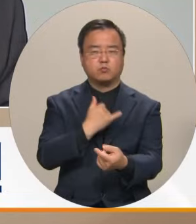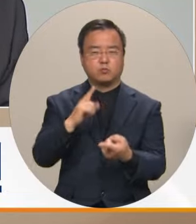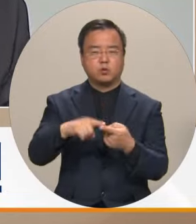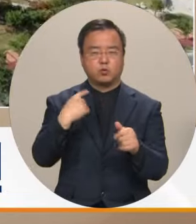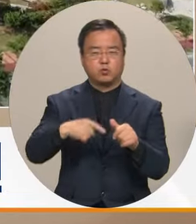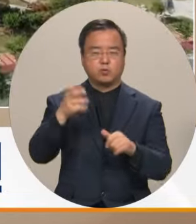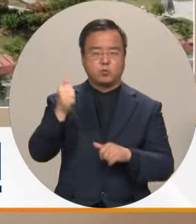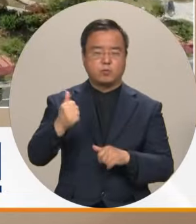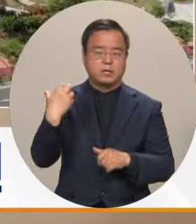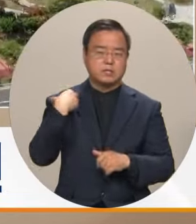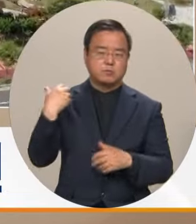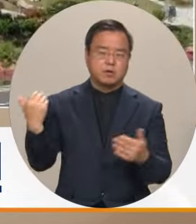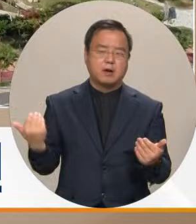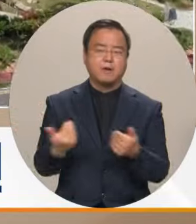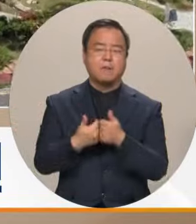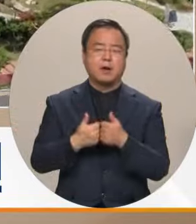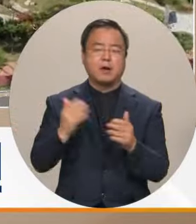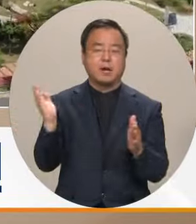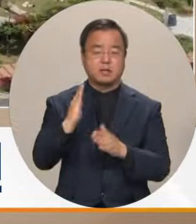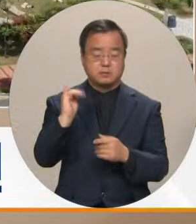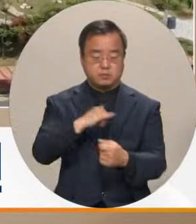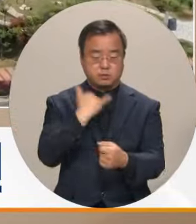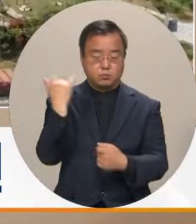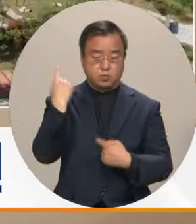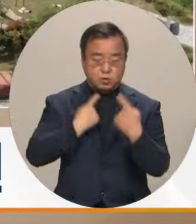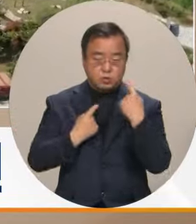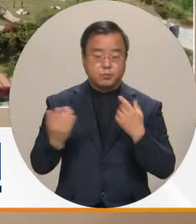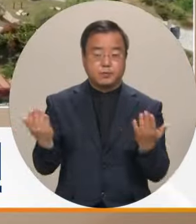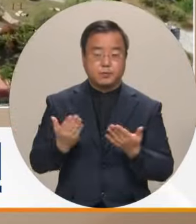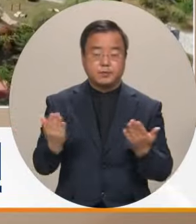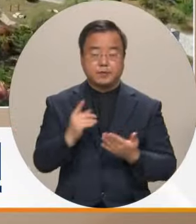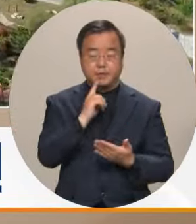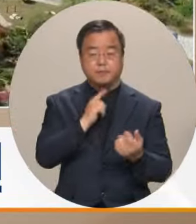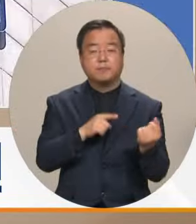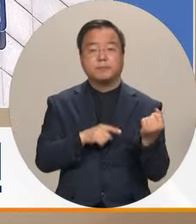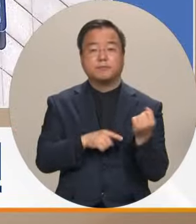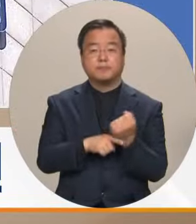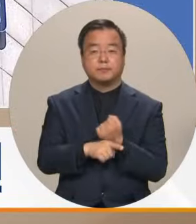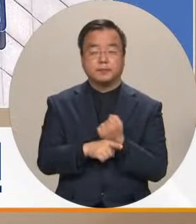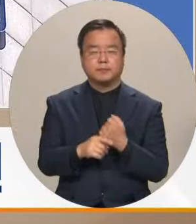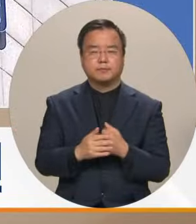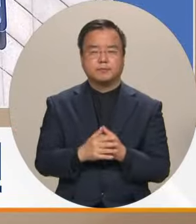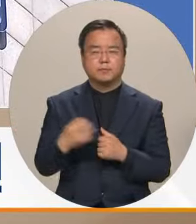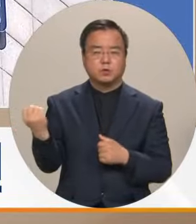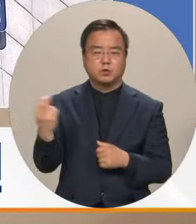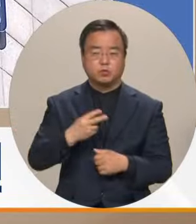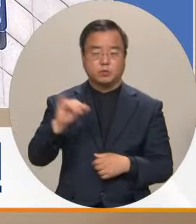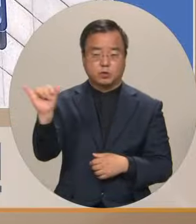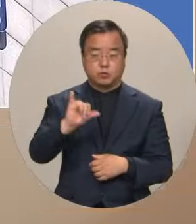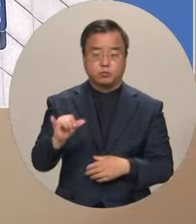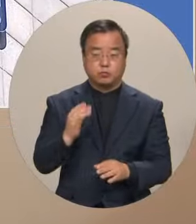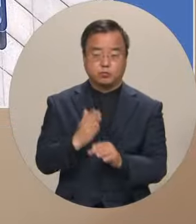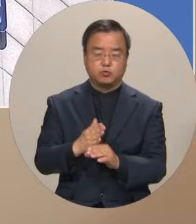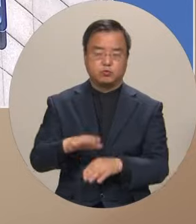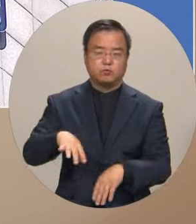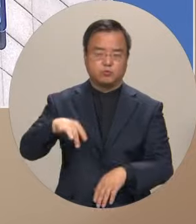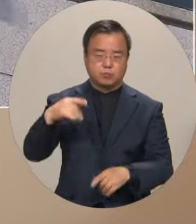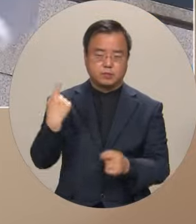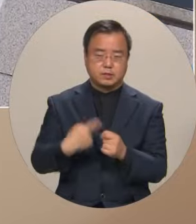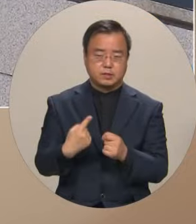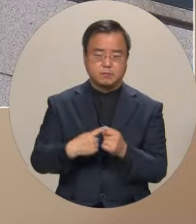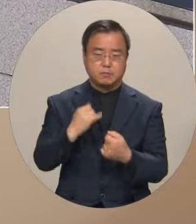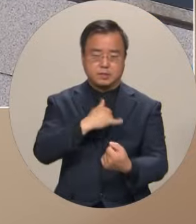반하고 또 학생들의 인권을 침해한다는 판단에 따른 겁니다 이밖에도 전국에서 최초로 학생 인권 조례를